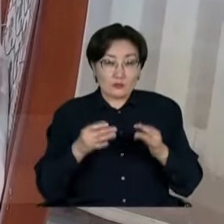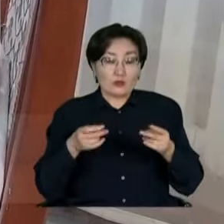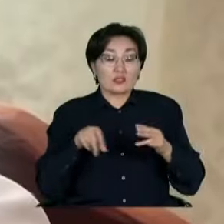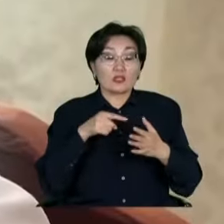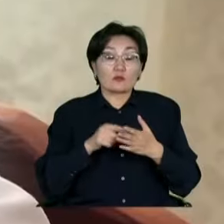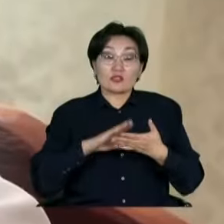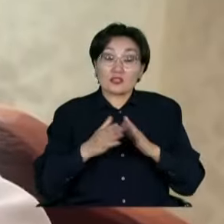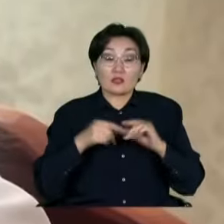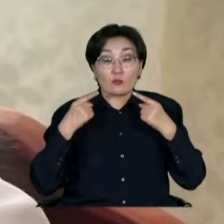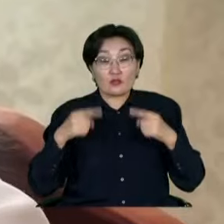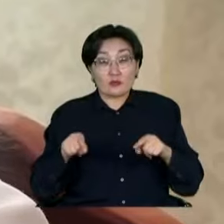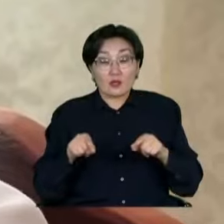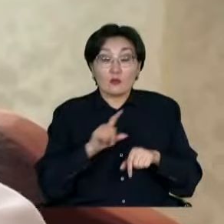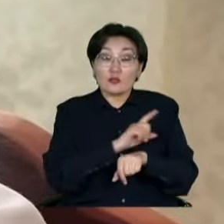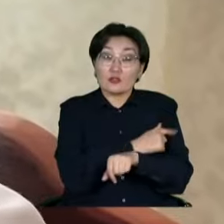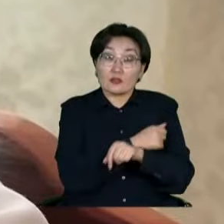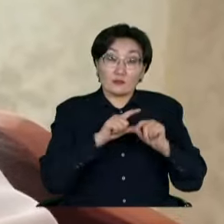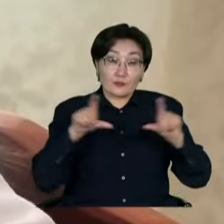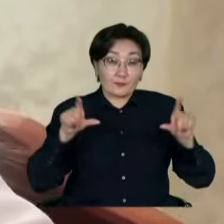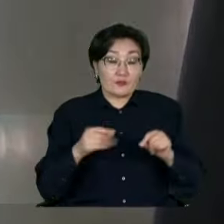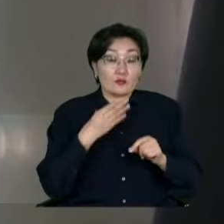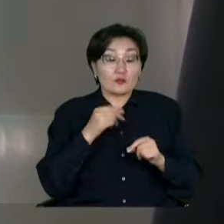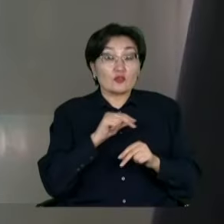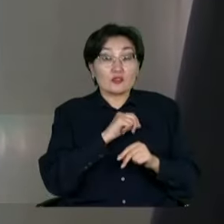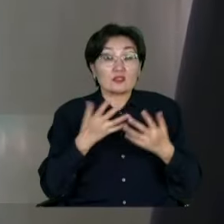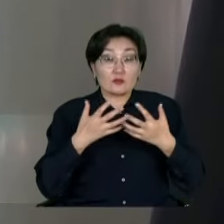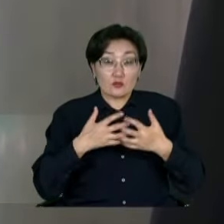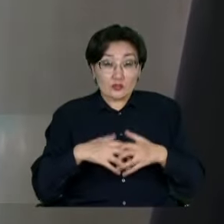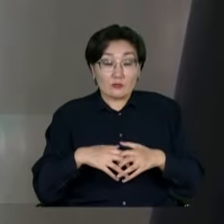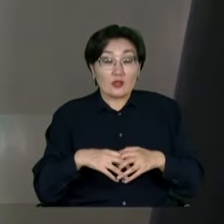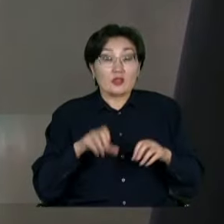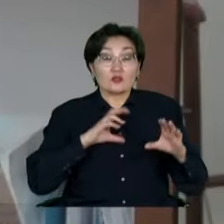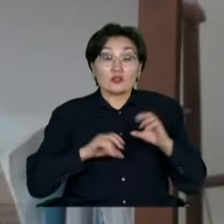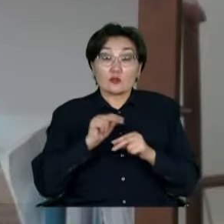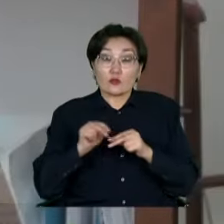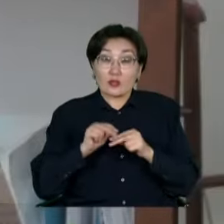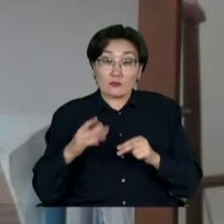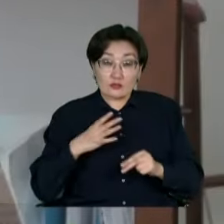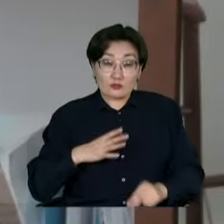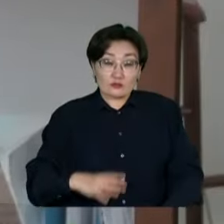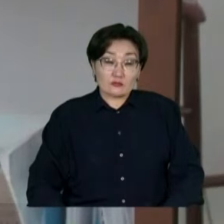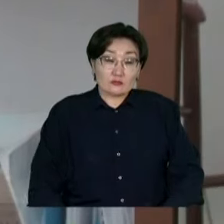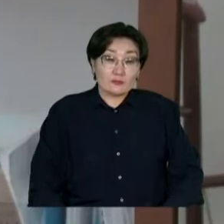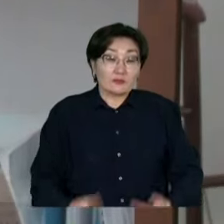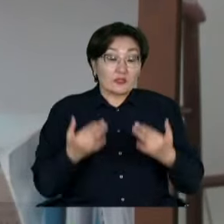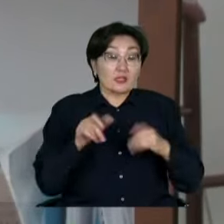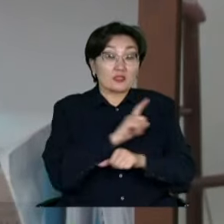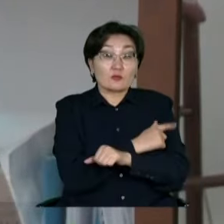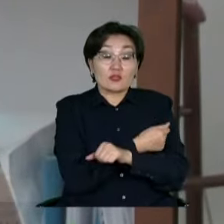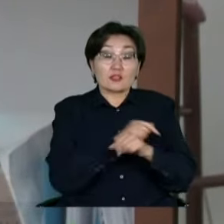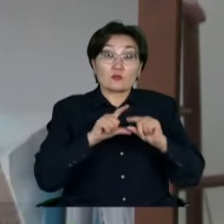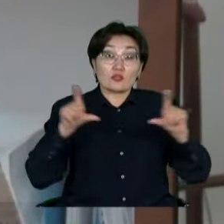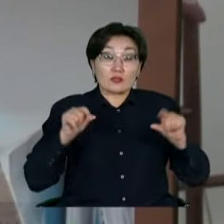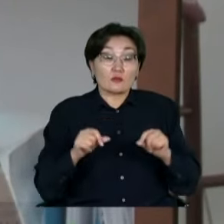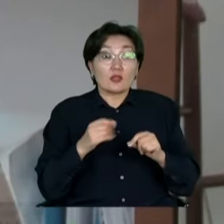қалада жағдай басқа. Мұнда медицина мекемелері өз беттерінше кадр даярлауға мәжбір. Медицинский организация. Қазір медициналық